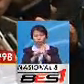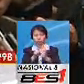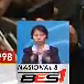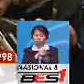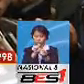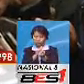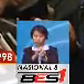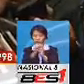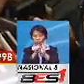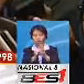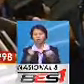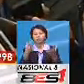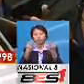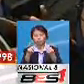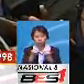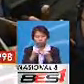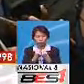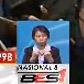tertentu Berapa